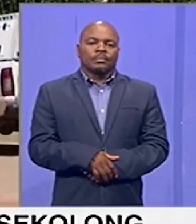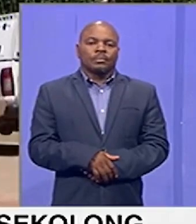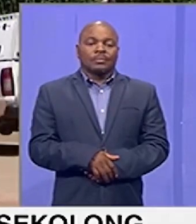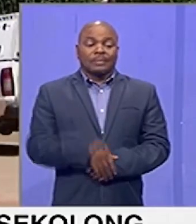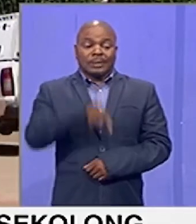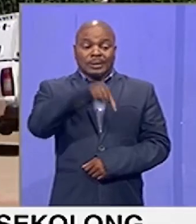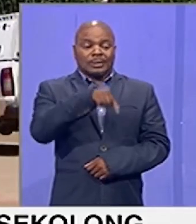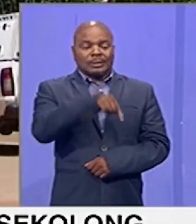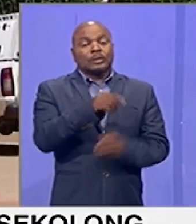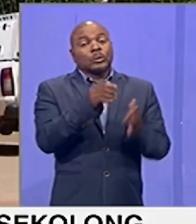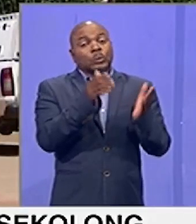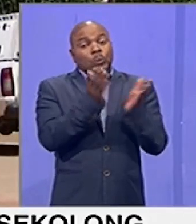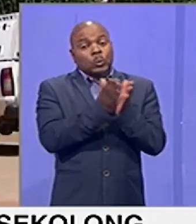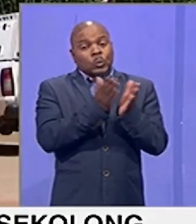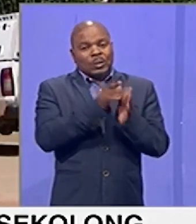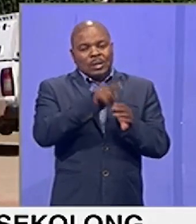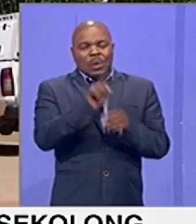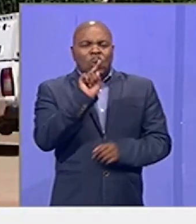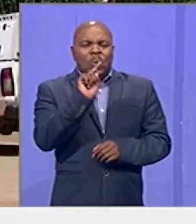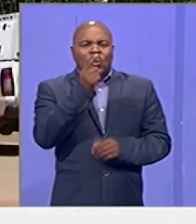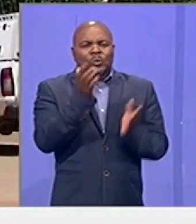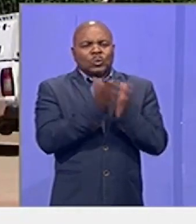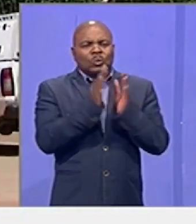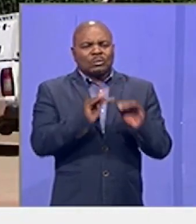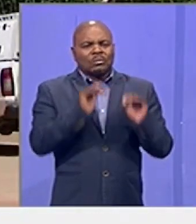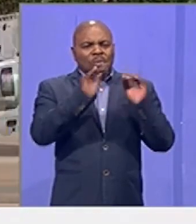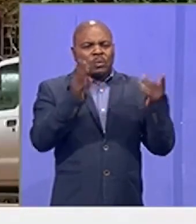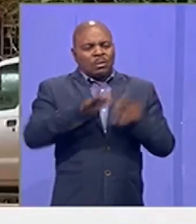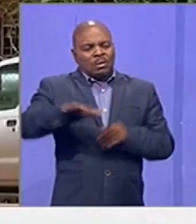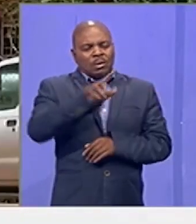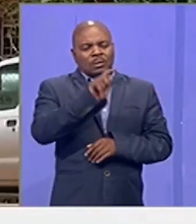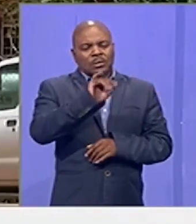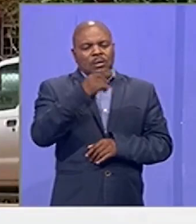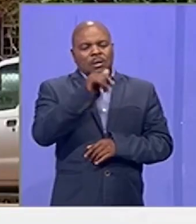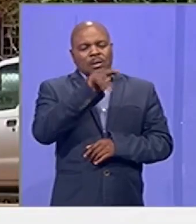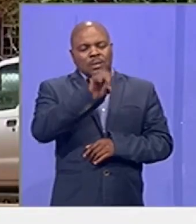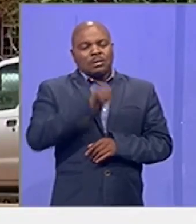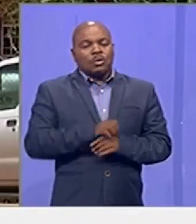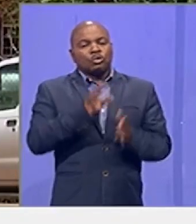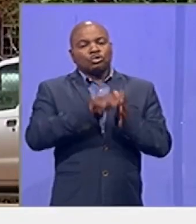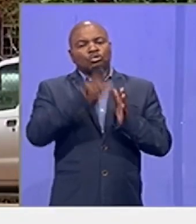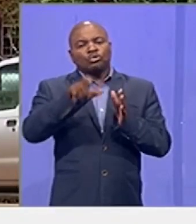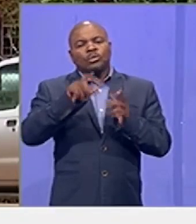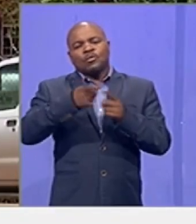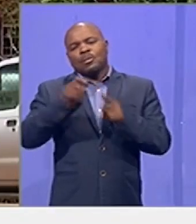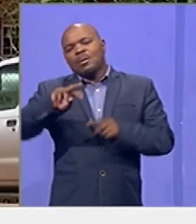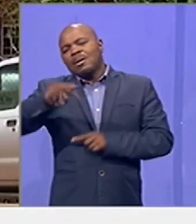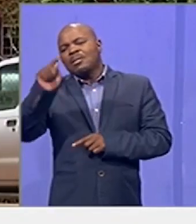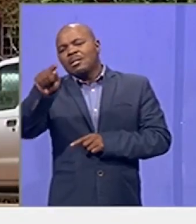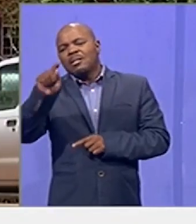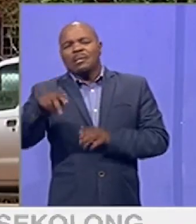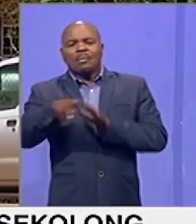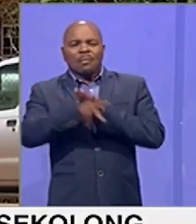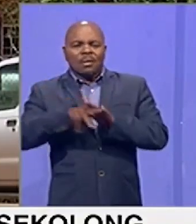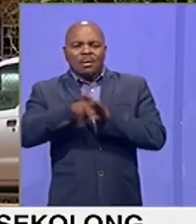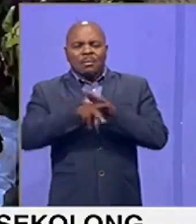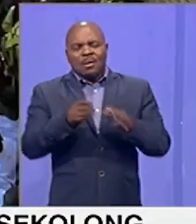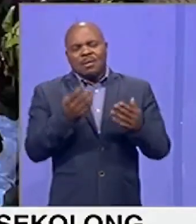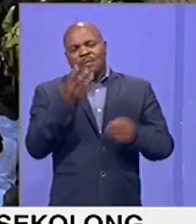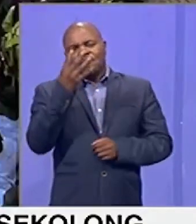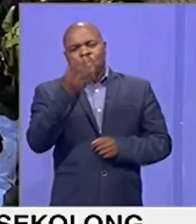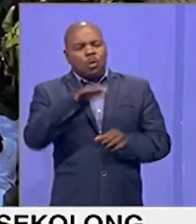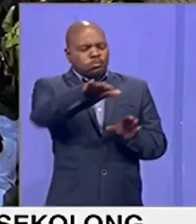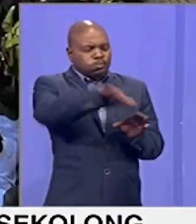Tigane Gaintone ke sekolo se le nosi se segolwane kwa Tigane se amogela barutwana go tswa dikolo tse di potlana di le 4 mo kgaolong